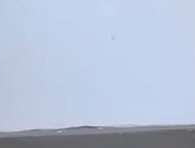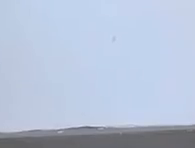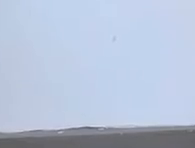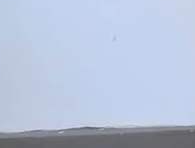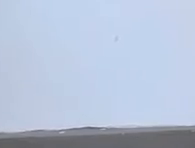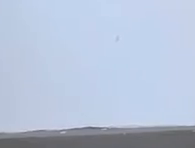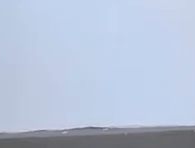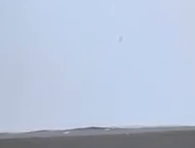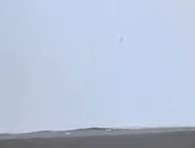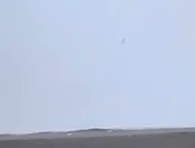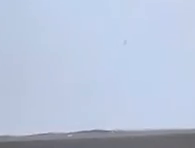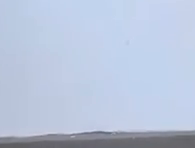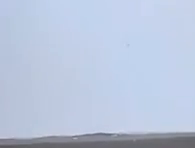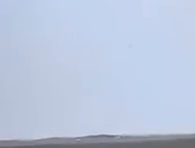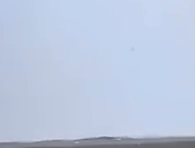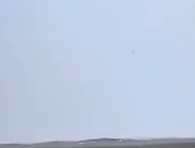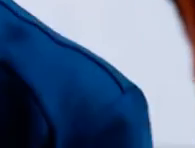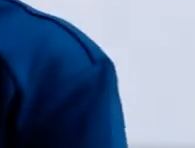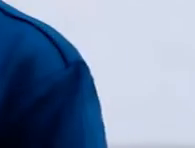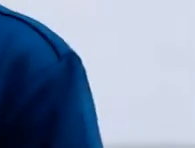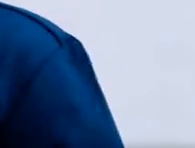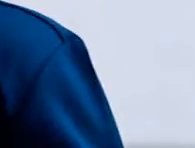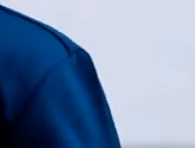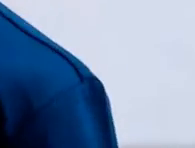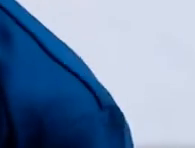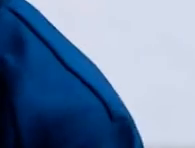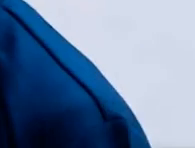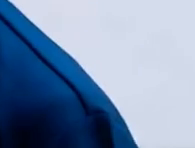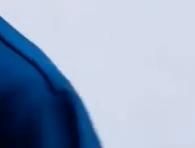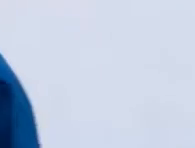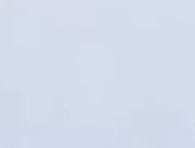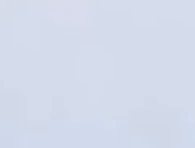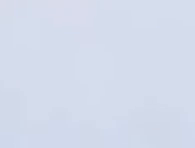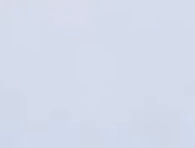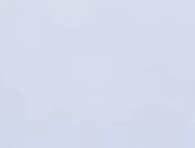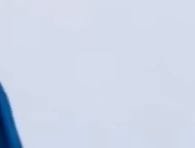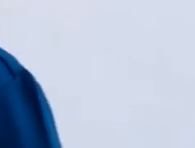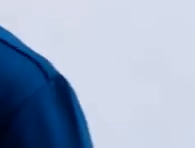хозырды сіздардың білім ва саулығыңыз үшін керегілік нәрсаларды олып келдім.